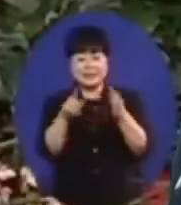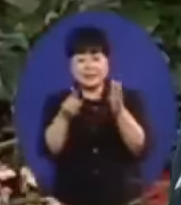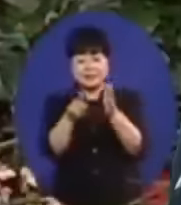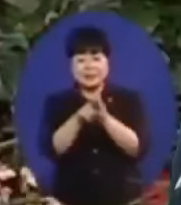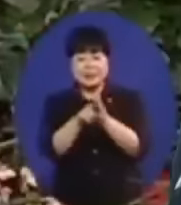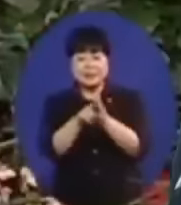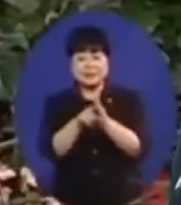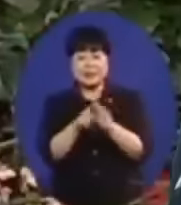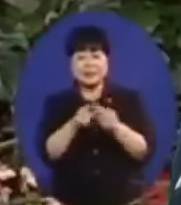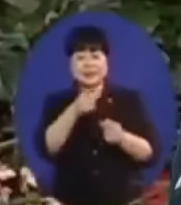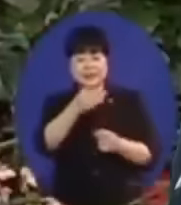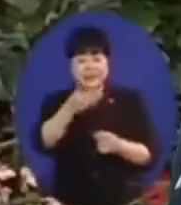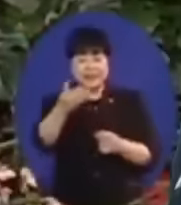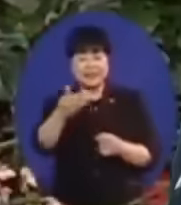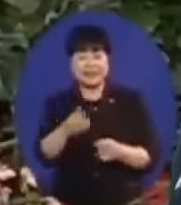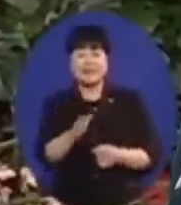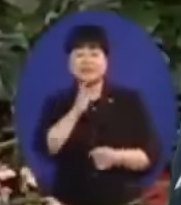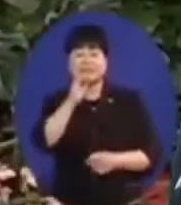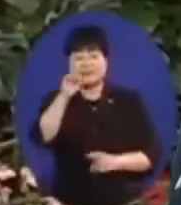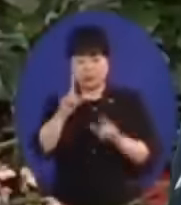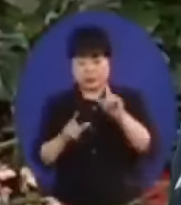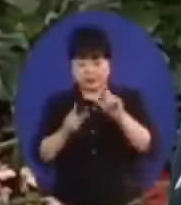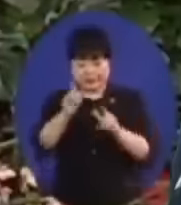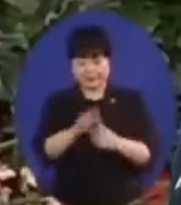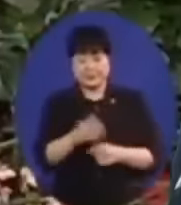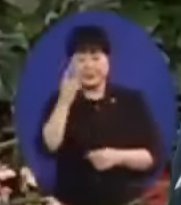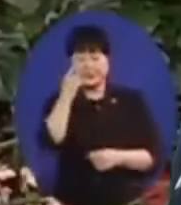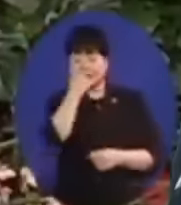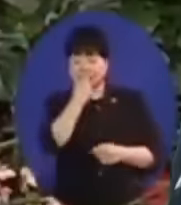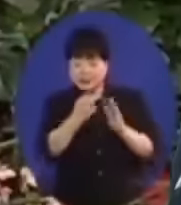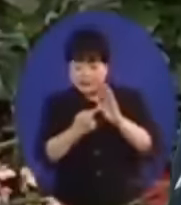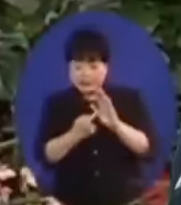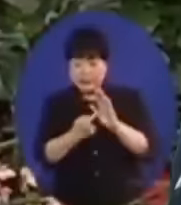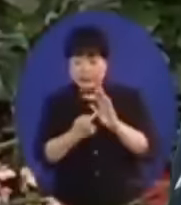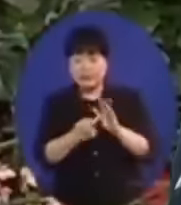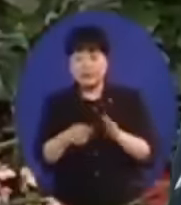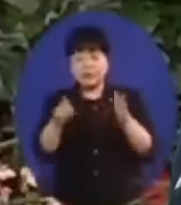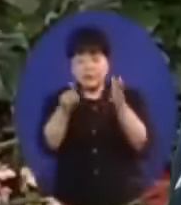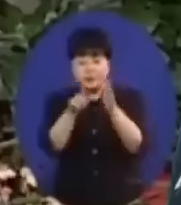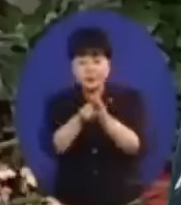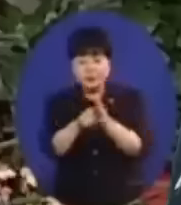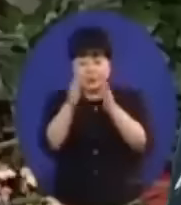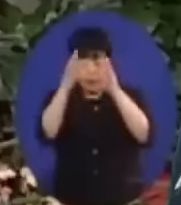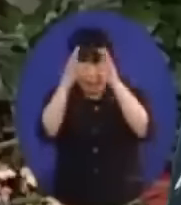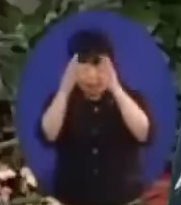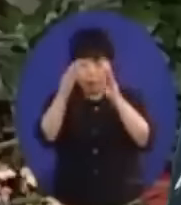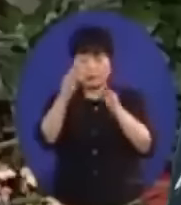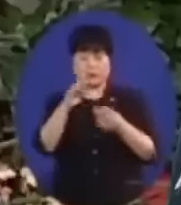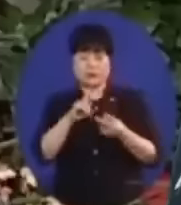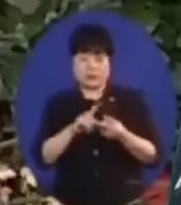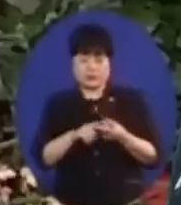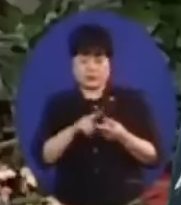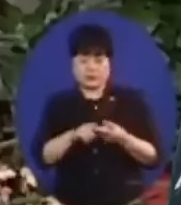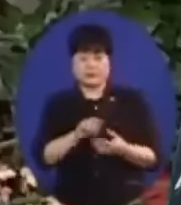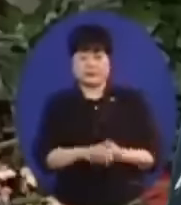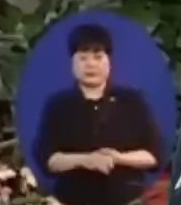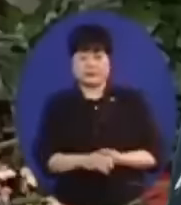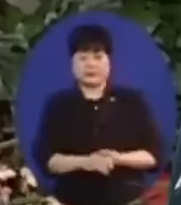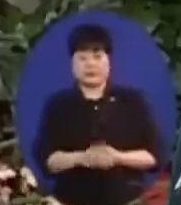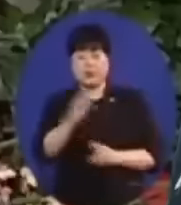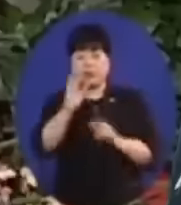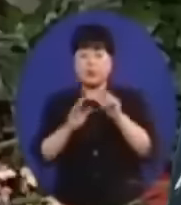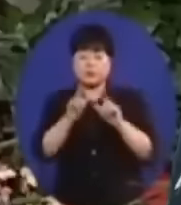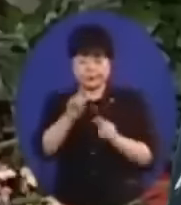믿음의 첫 단계인 실상과 증거를 알아보십니다. 믿음은 바라는 것들의